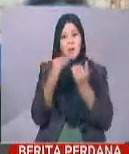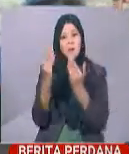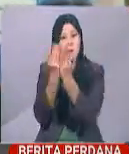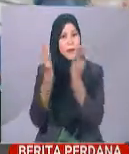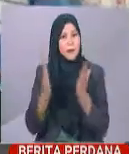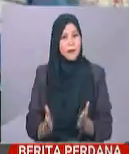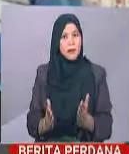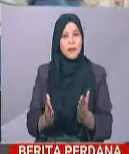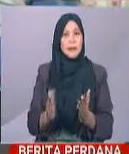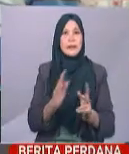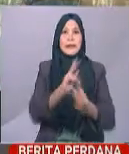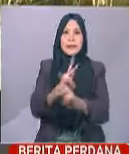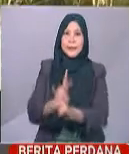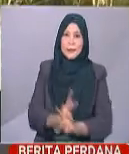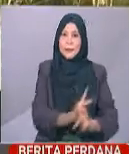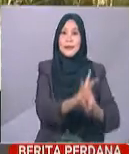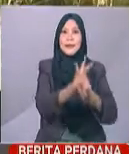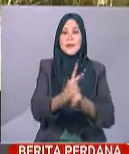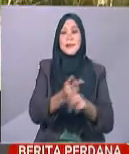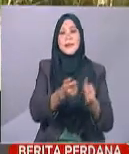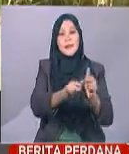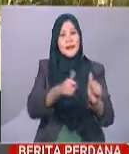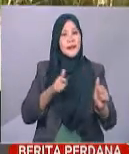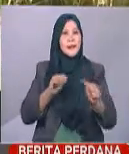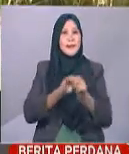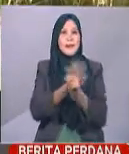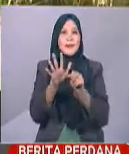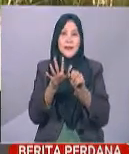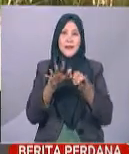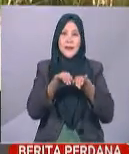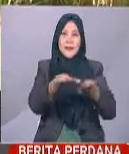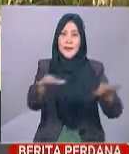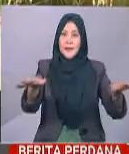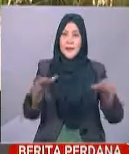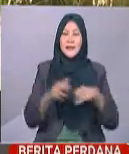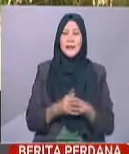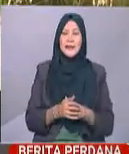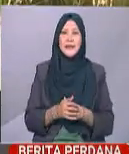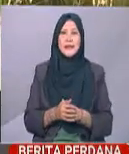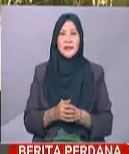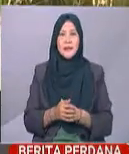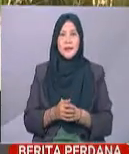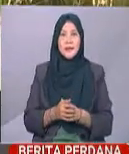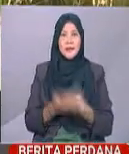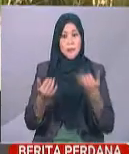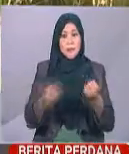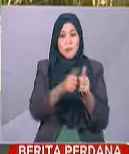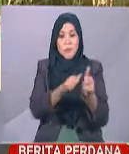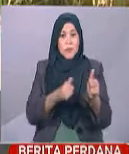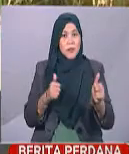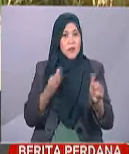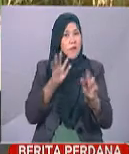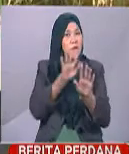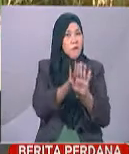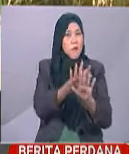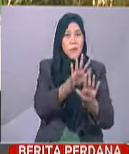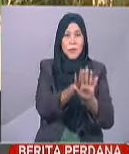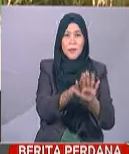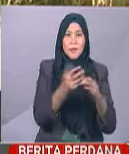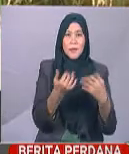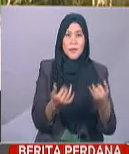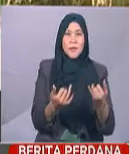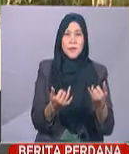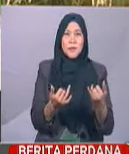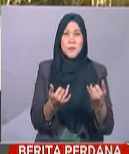merupakan golongan yang berwaspada dalam mencegah penularan pen demi itu yang paling profil Eyang yang telah